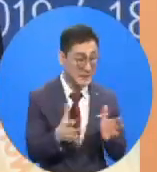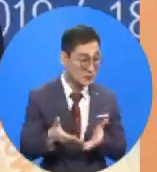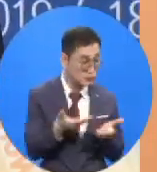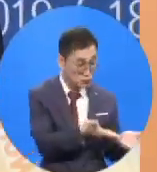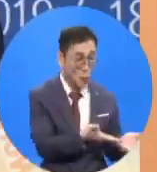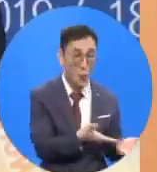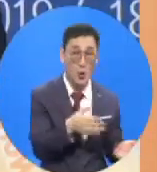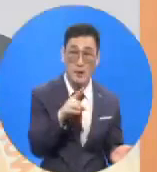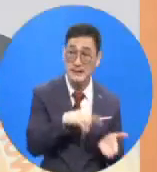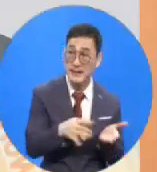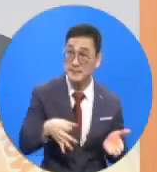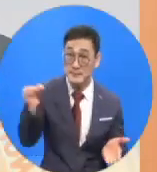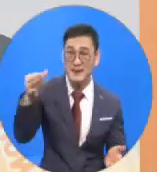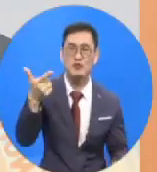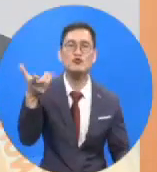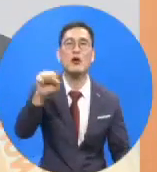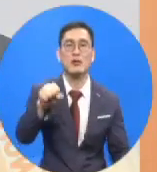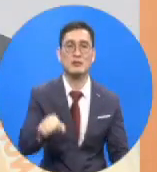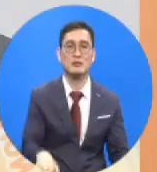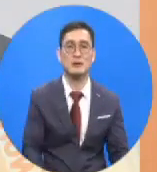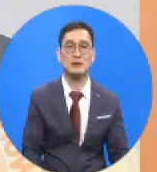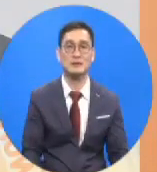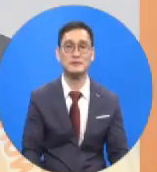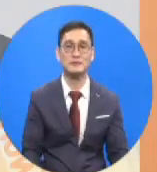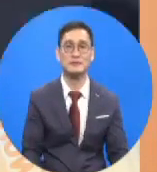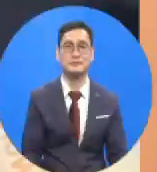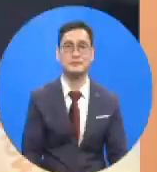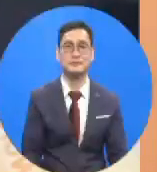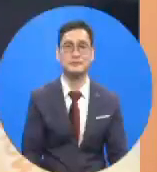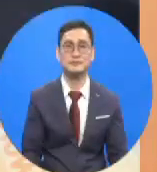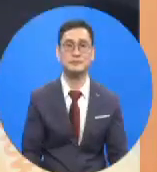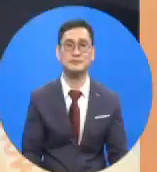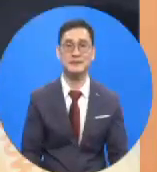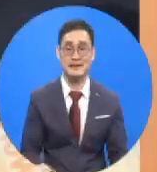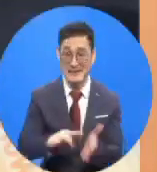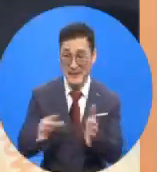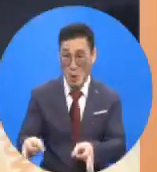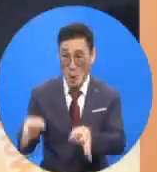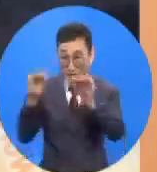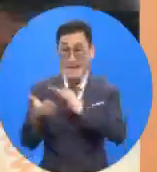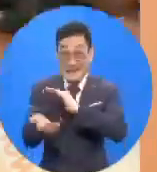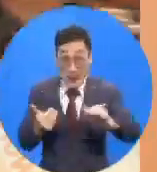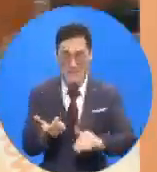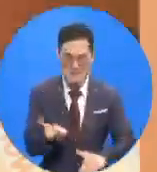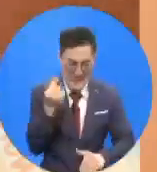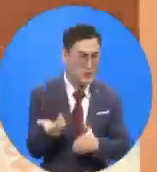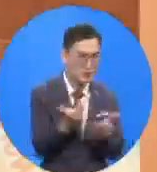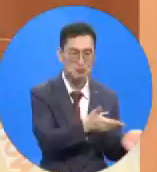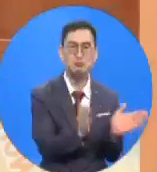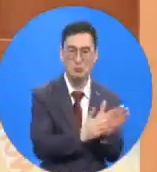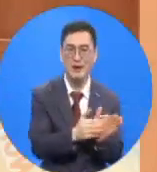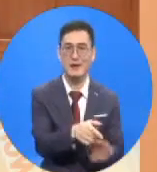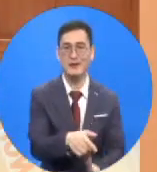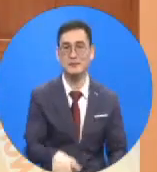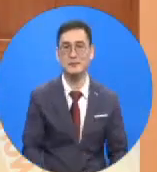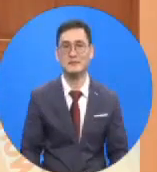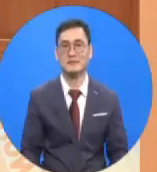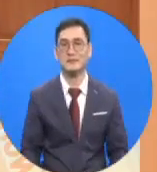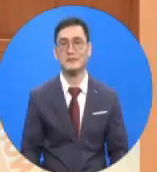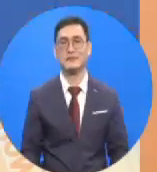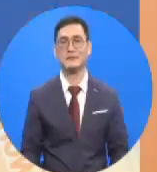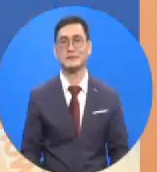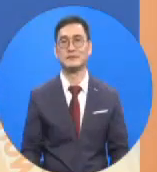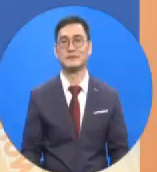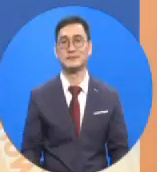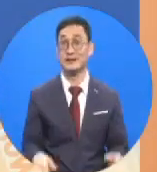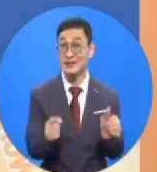세기의 올라가기 바로 직전에 예를 들어서 이적료 방 거거든요 이제 효율이 낮을 때 중요한 겁니다 4 보내도 국민 앞에 이야기 했지